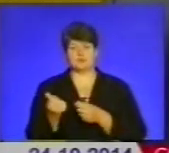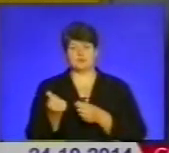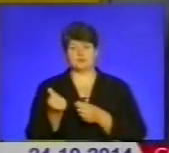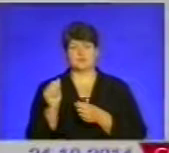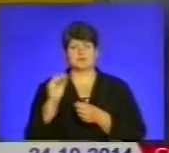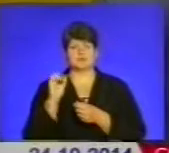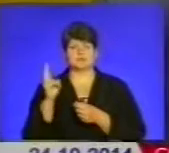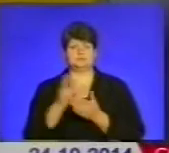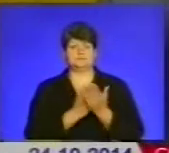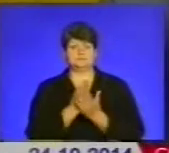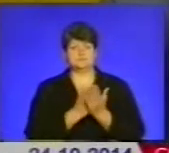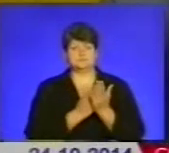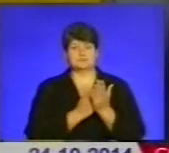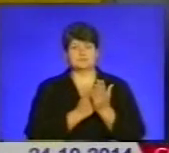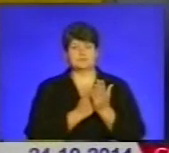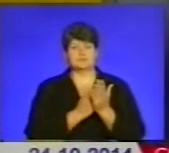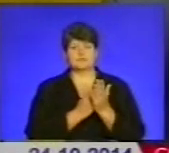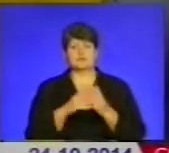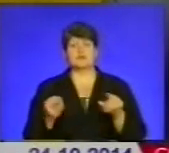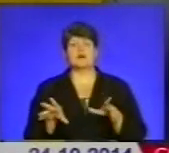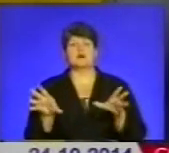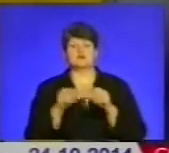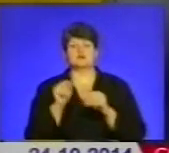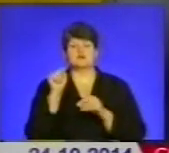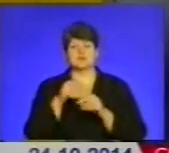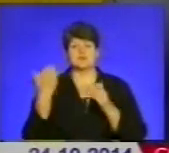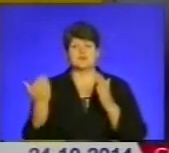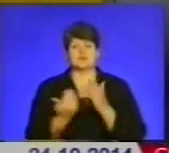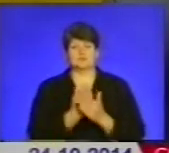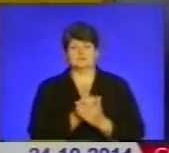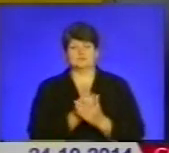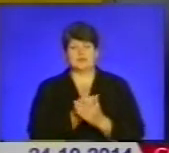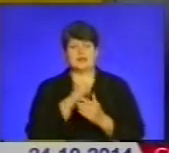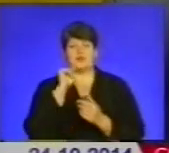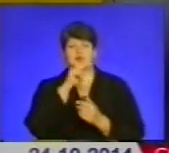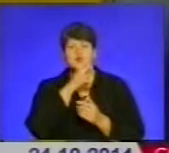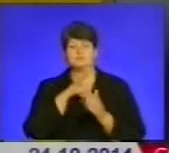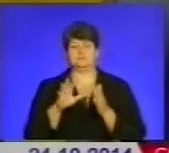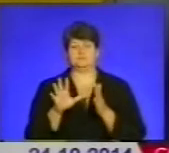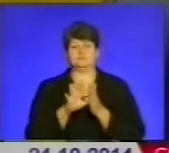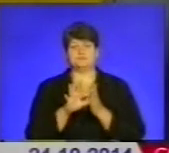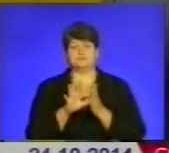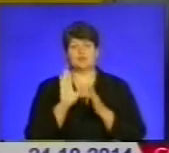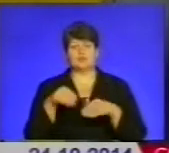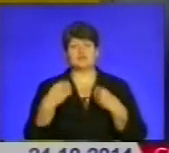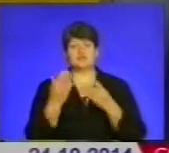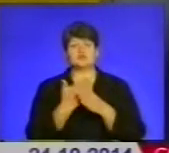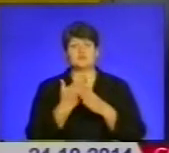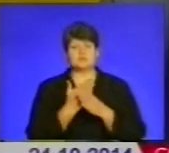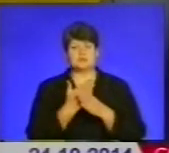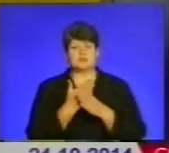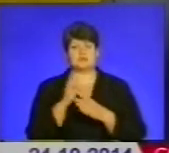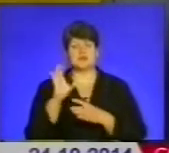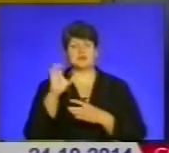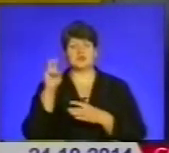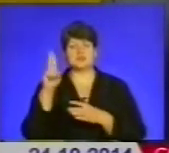комунальних послуг. Разом з тим запроваджена нова мотивація для економії енергоносіїв. Буде надаватися субсидія на соціальну